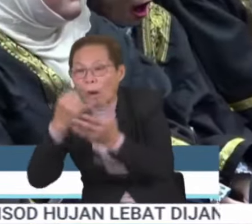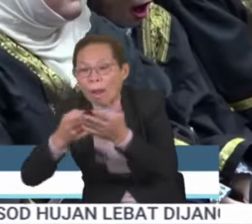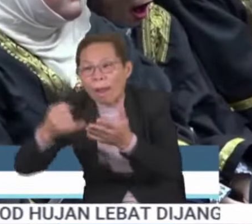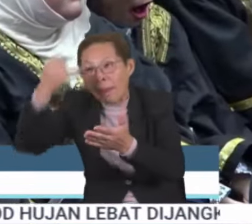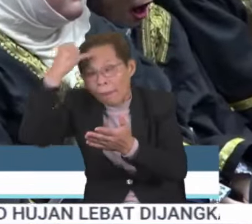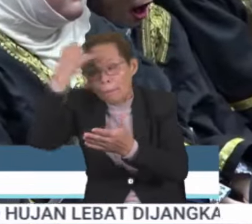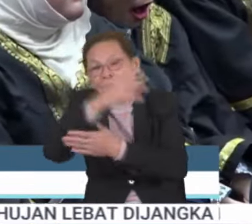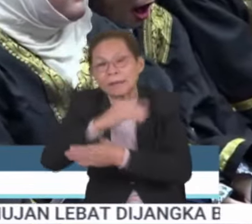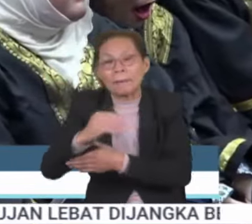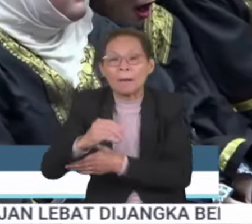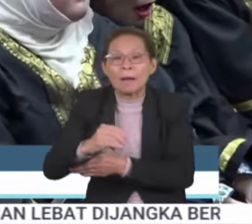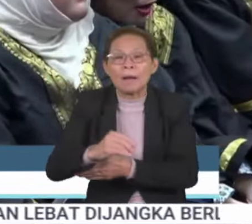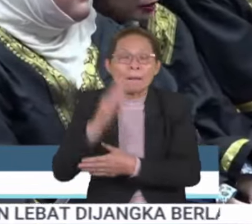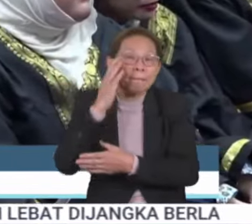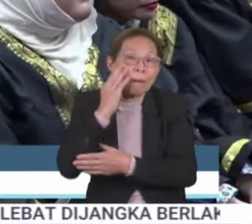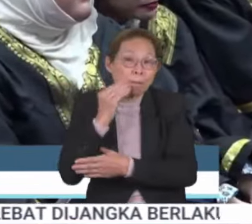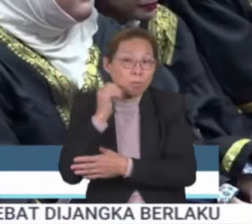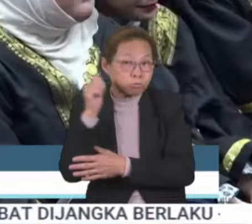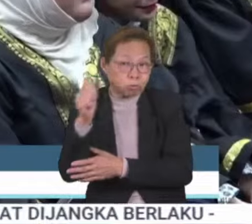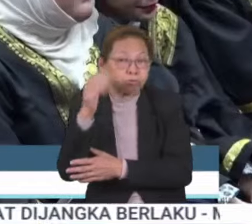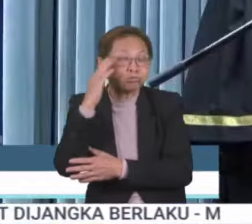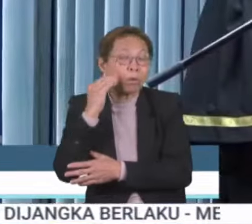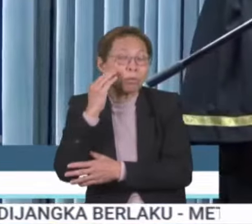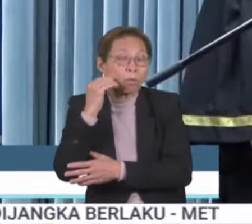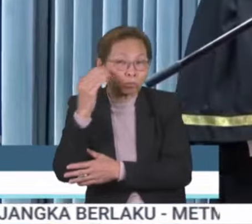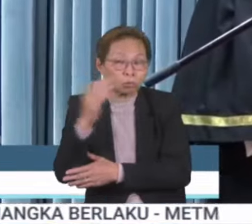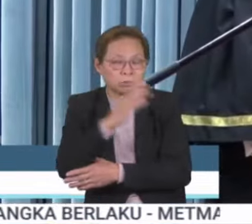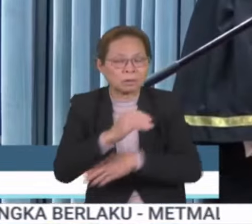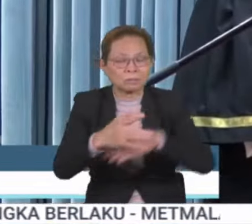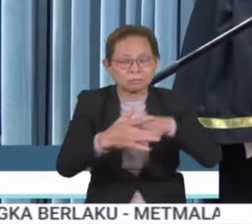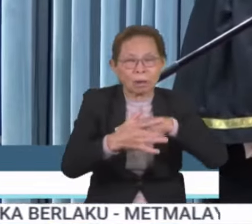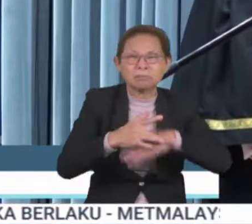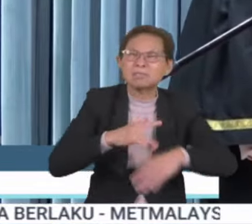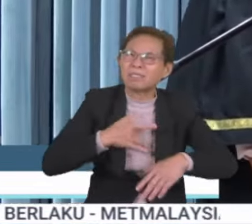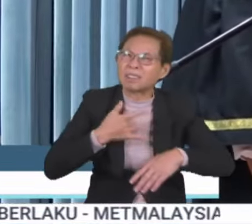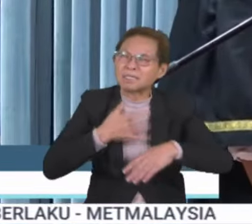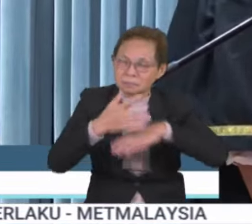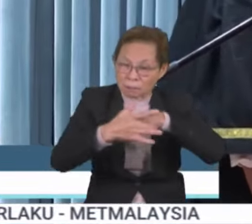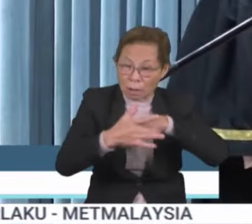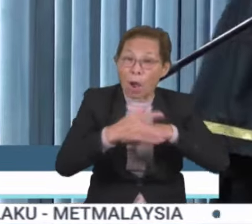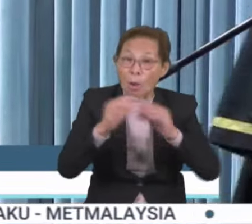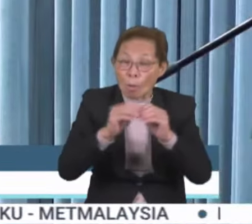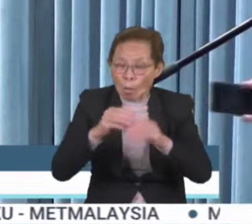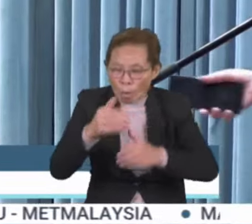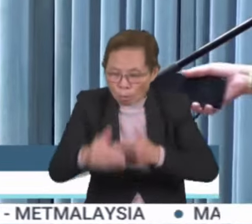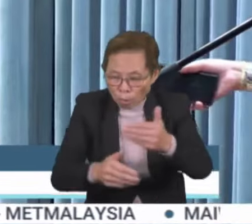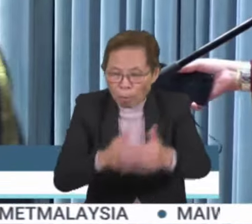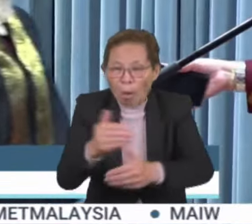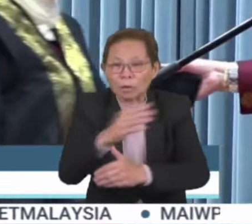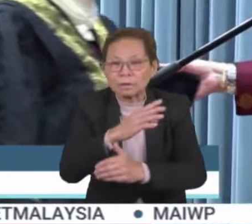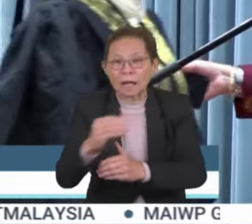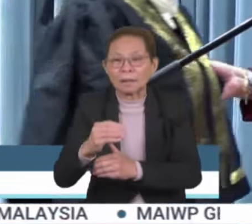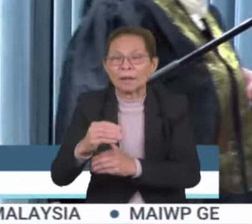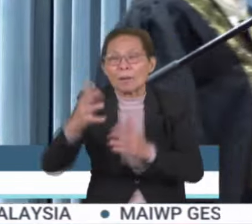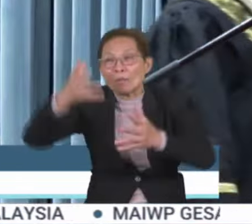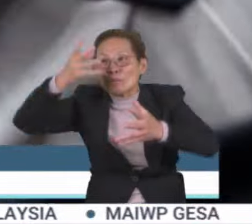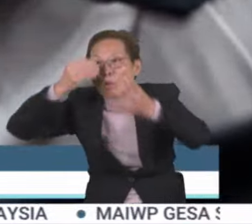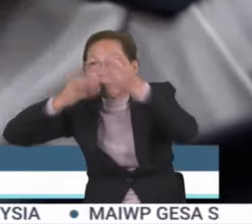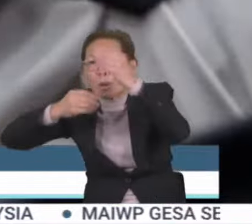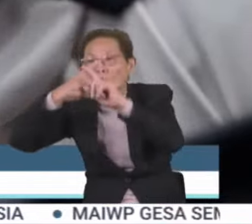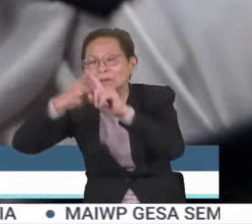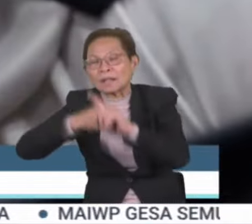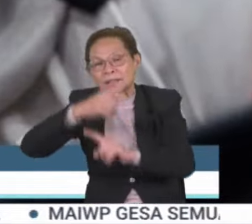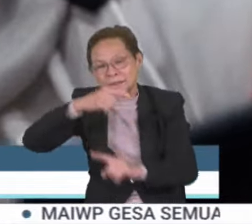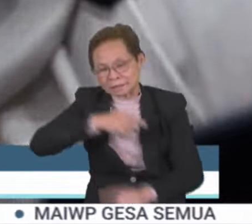dan pengalaman sangat bagus di mana Saya rasa dari segi teknologi mungkin mereka lebih Advance kita jadi mereka dapat penimbaan ilmu